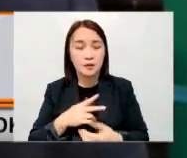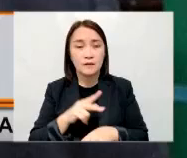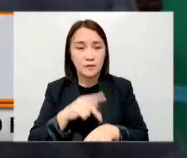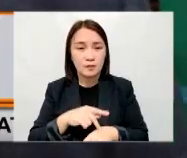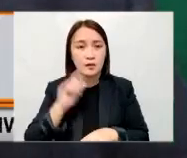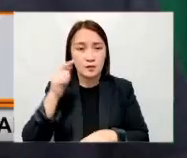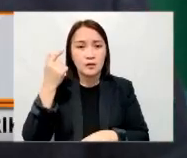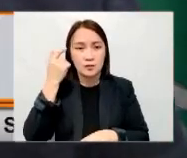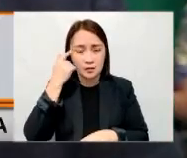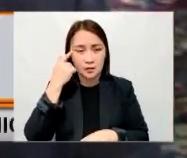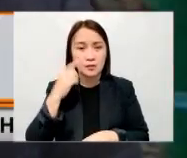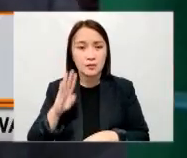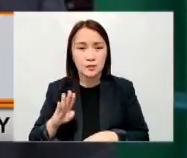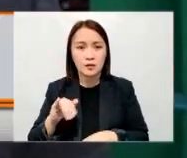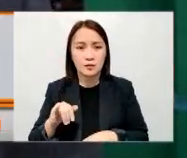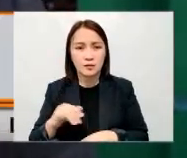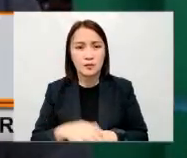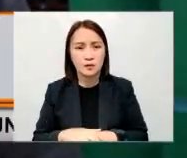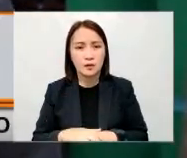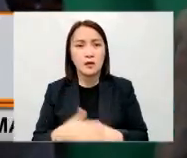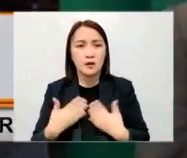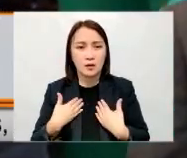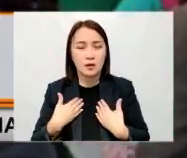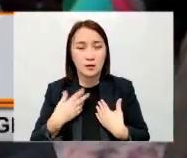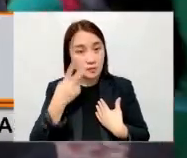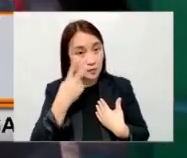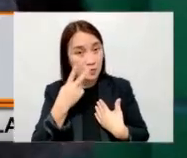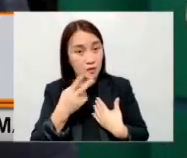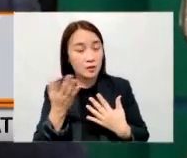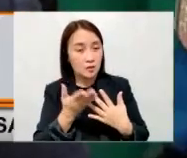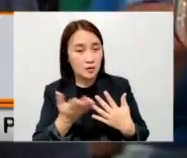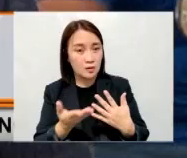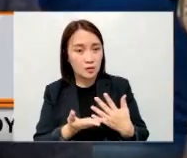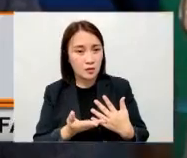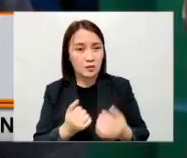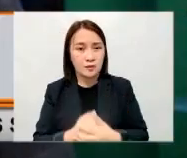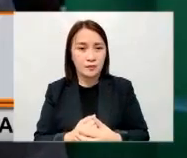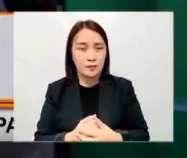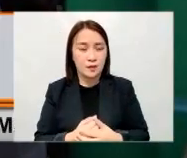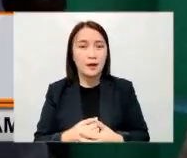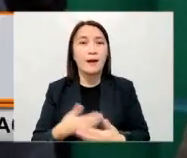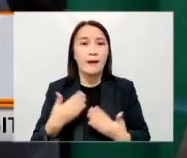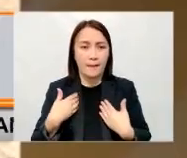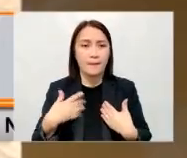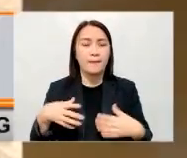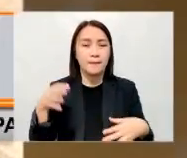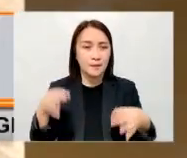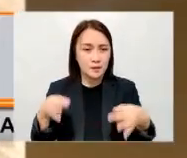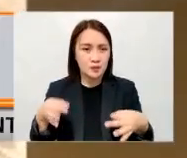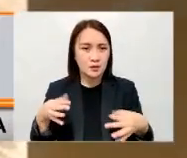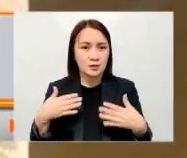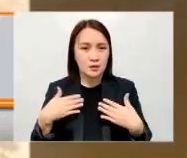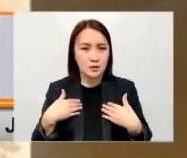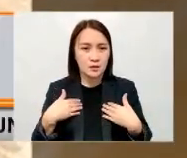and the Bureau of Immigration to look at my case, my deportation case, fairly and with justice. According to the merits of the case.